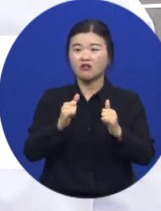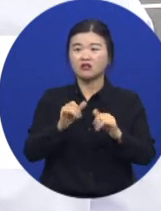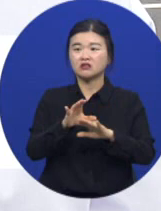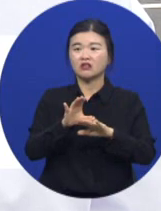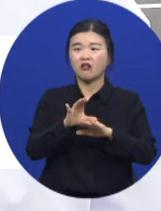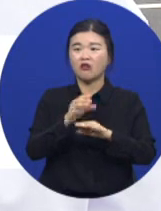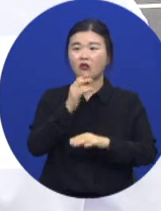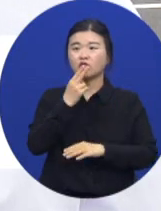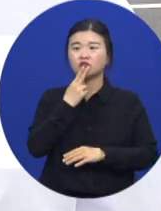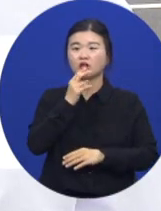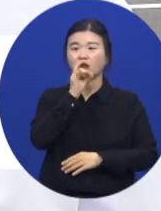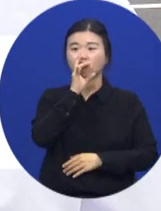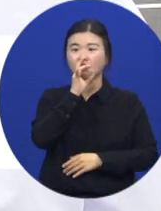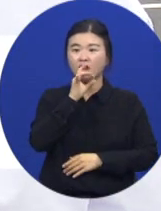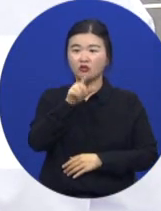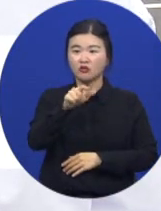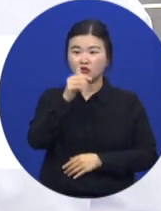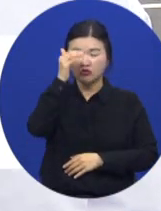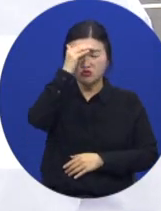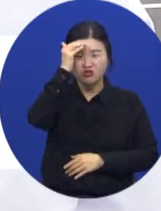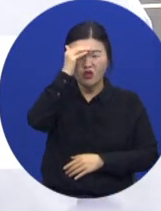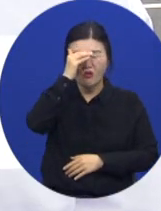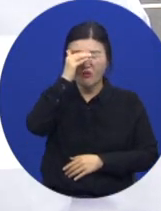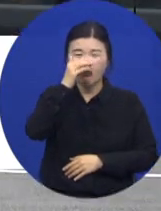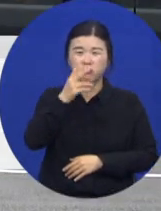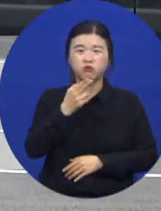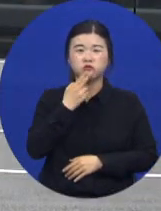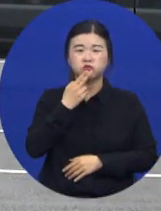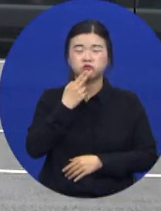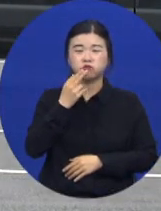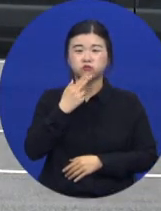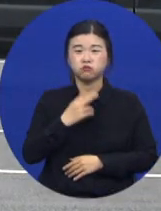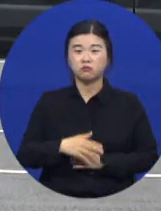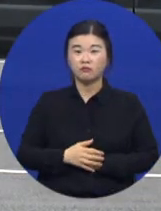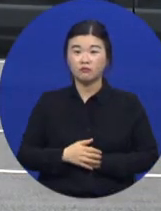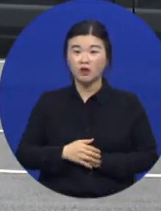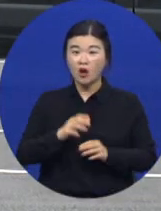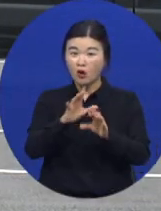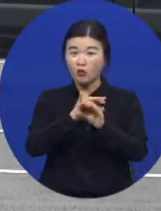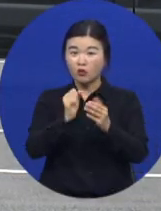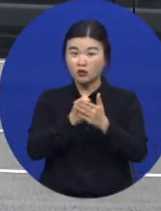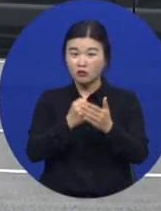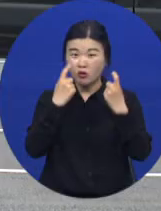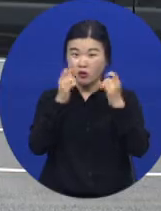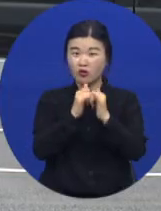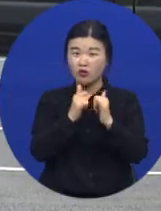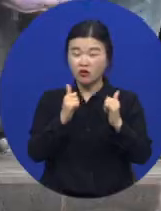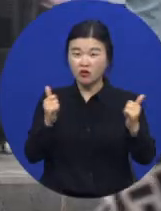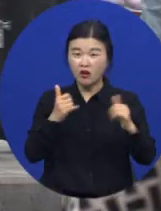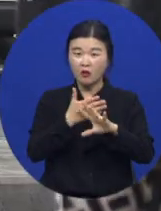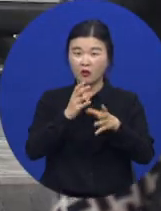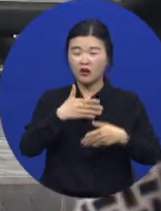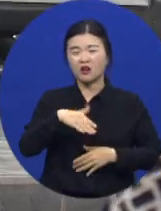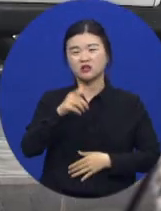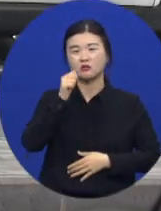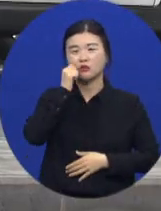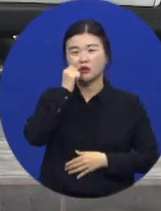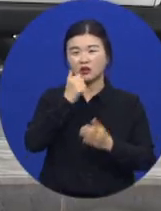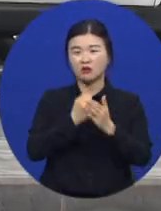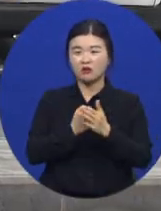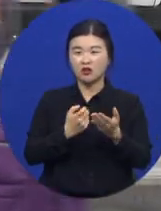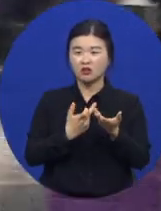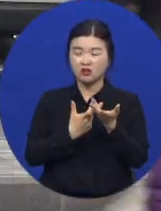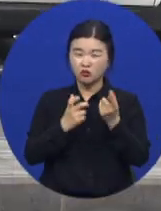안 돼. 절대 여기 구경 못 다녀. 이 시기지. 코로나19로 관광객들이 해외로 나가지 못하자